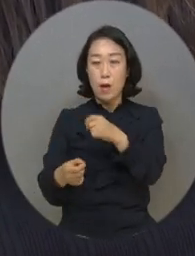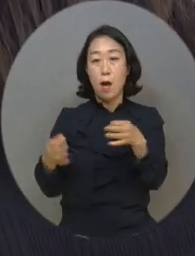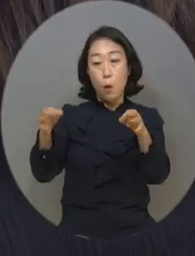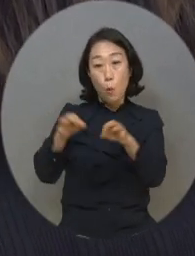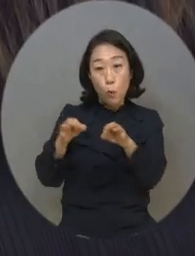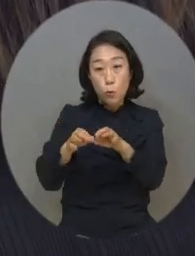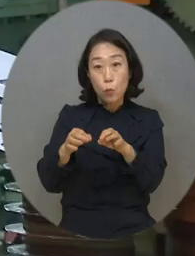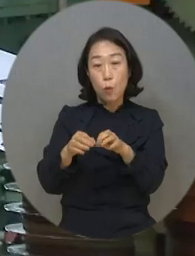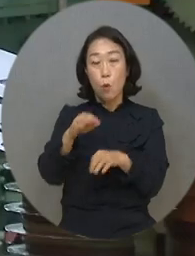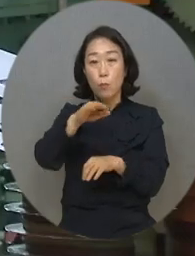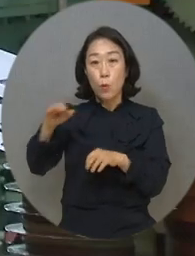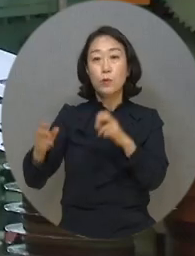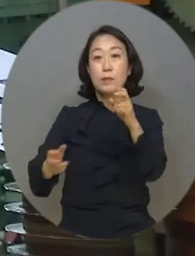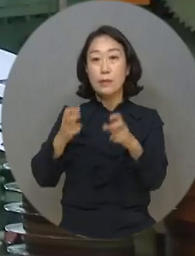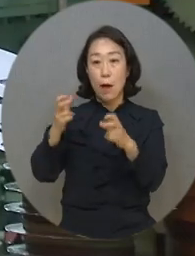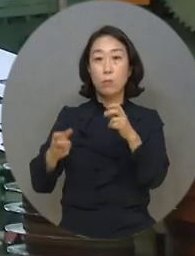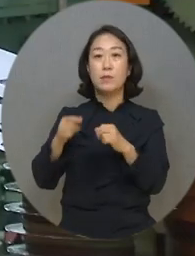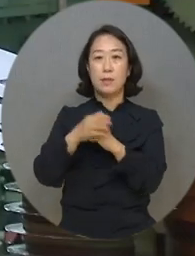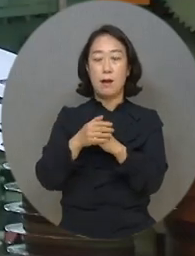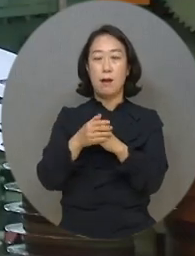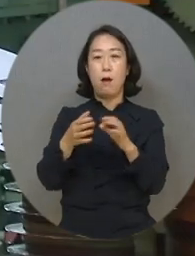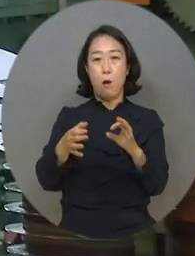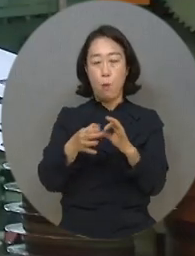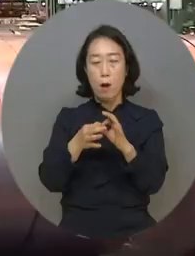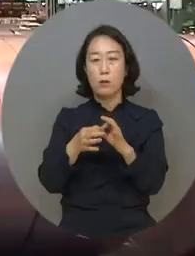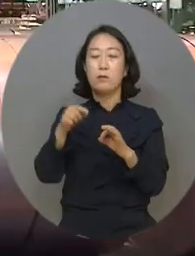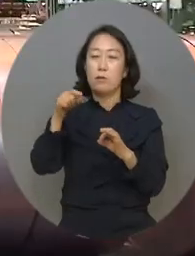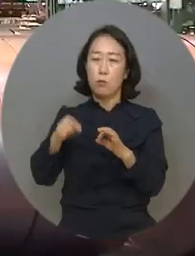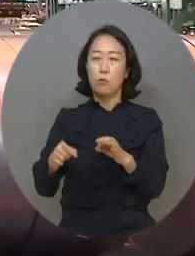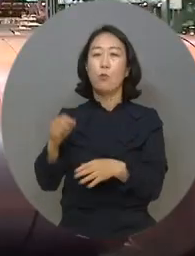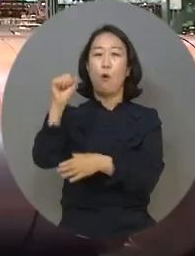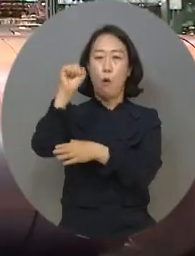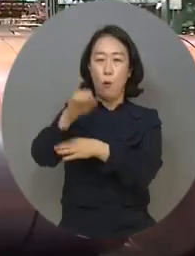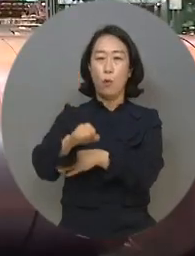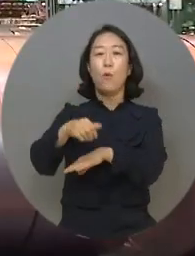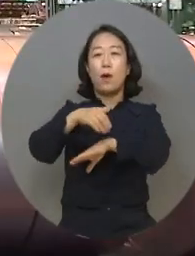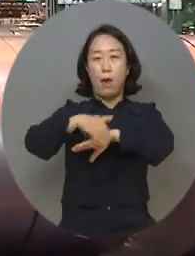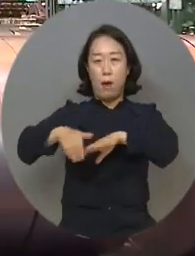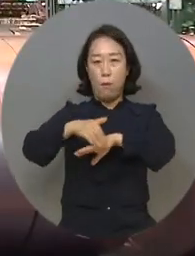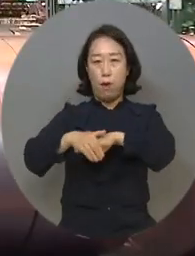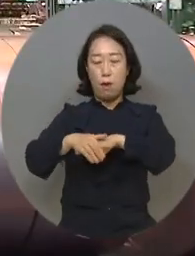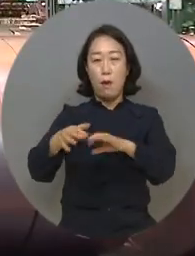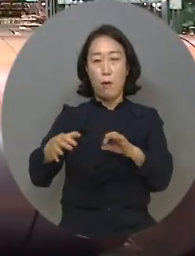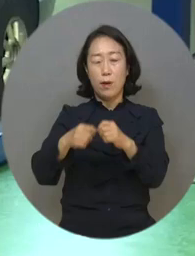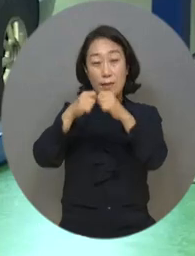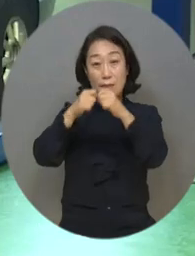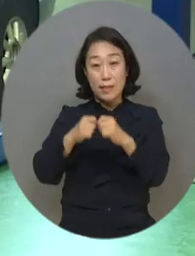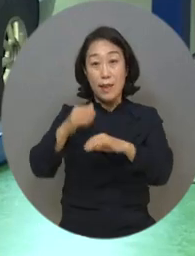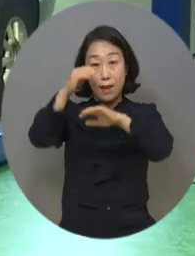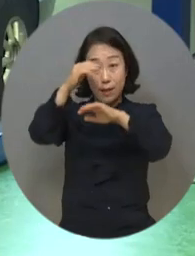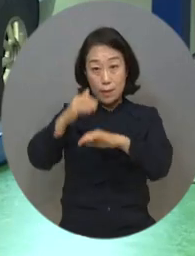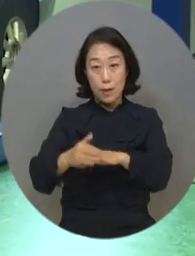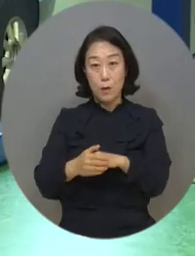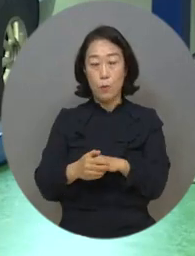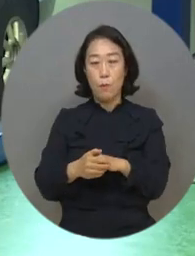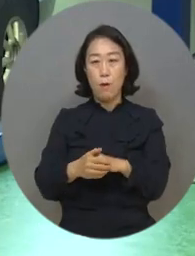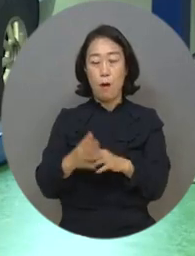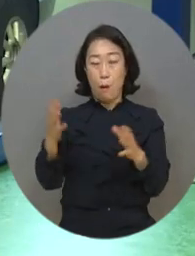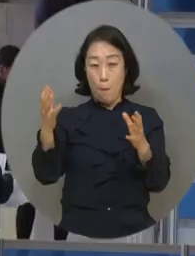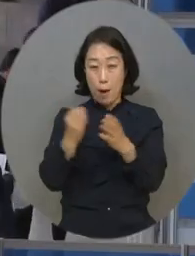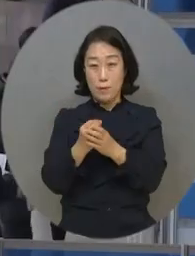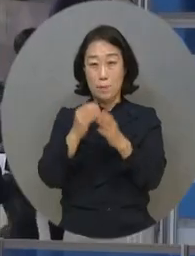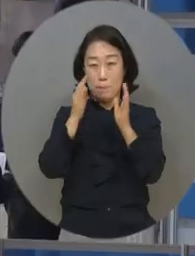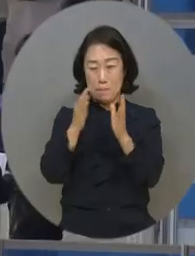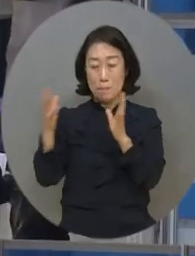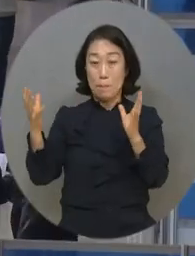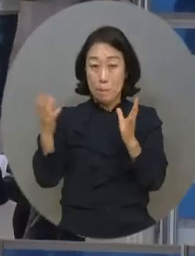장애인 표준사업장 설립 운영 방식을 허용할 방침입니다. 이에 관련한 세부 내용은 상반기 중 마무리하고